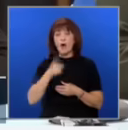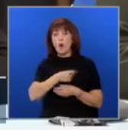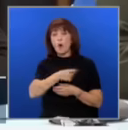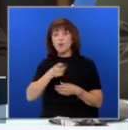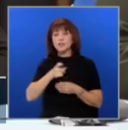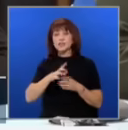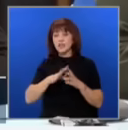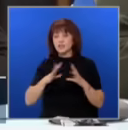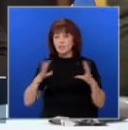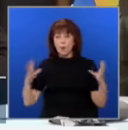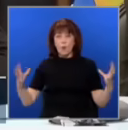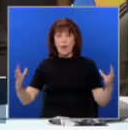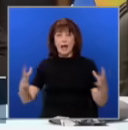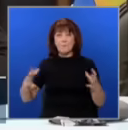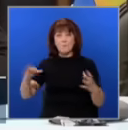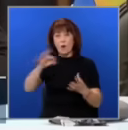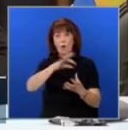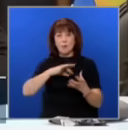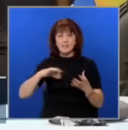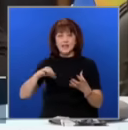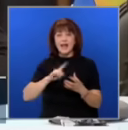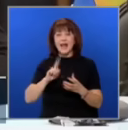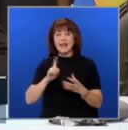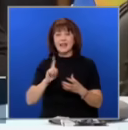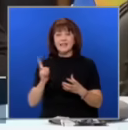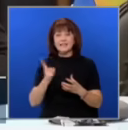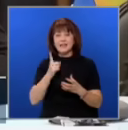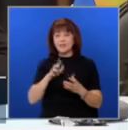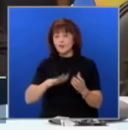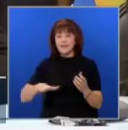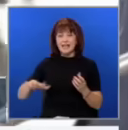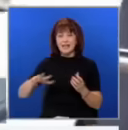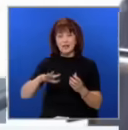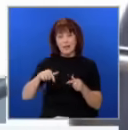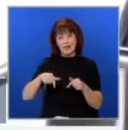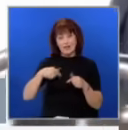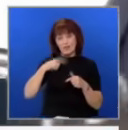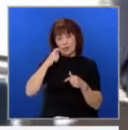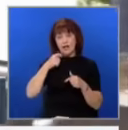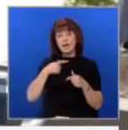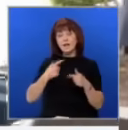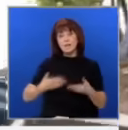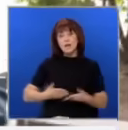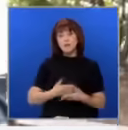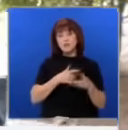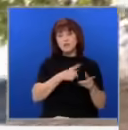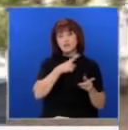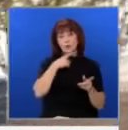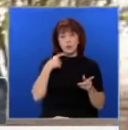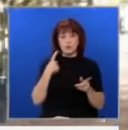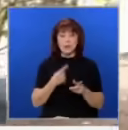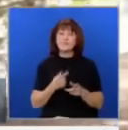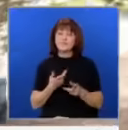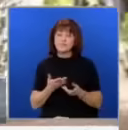голям обсег са ни необходими не само за окупираните украински територии, но и за територията на Русия. Съединените щати обещаха на Киев